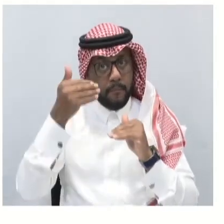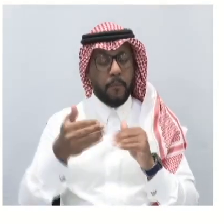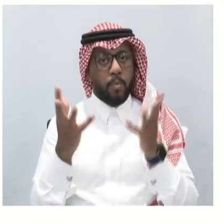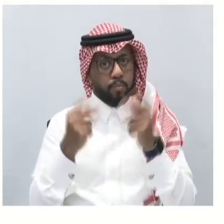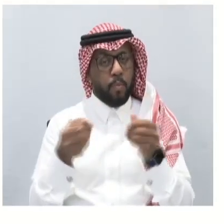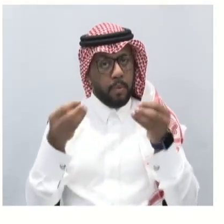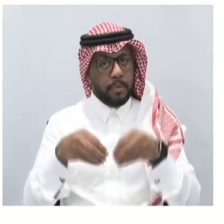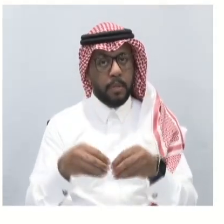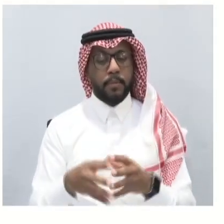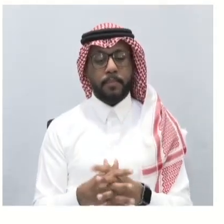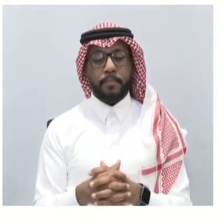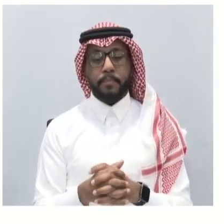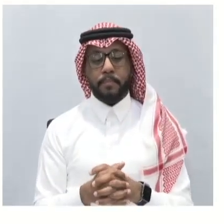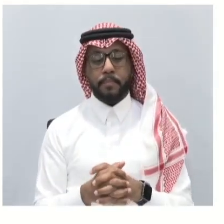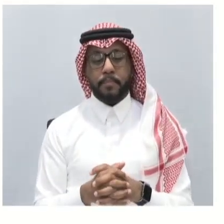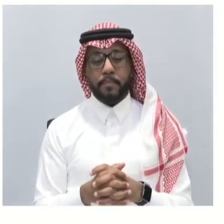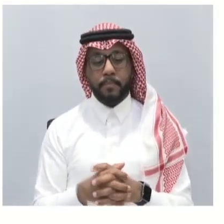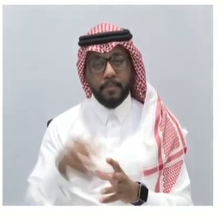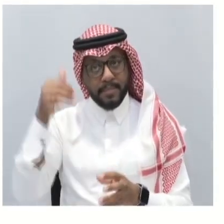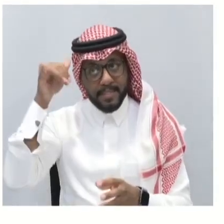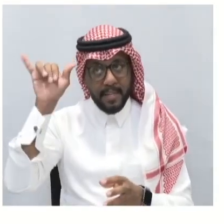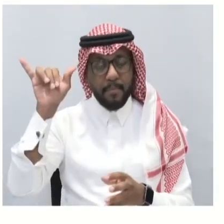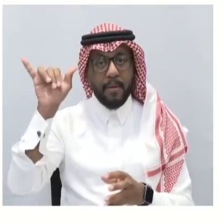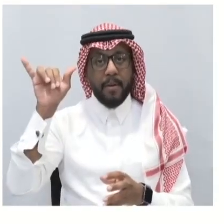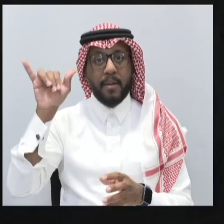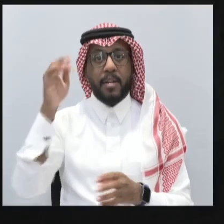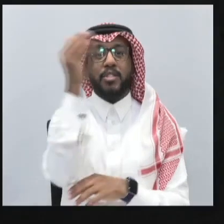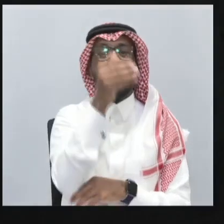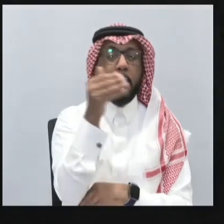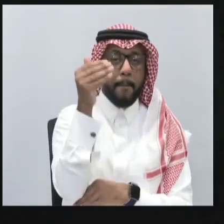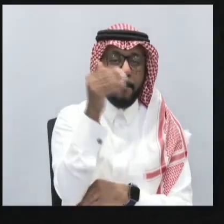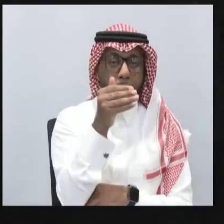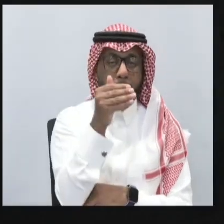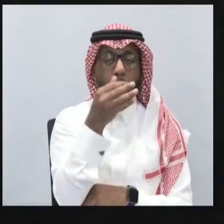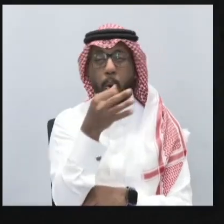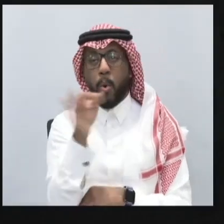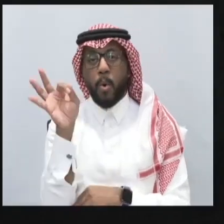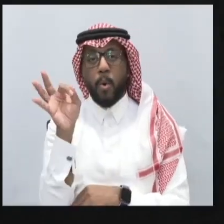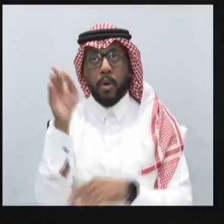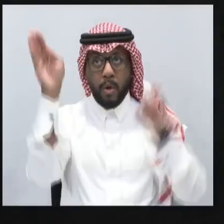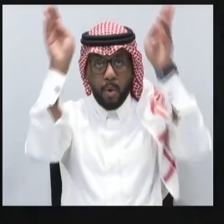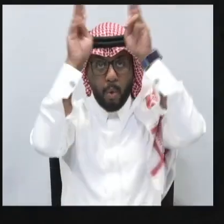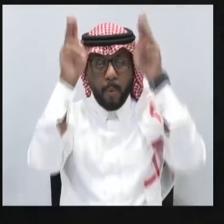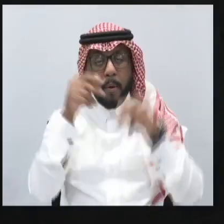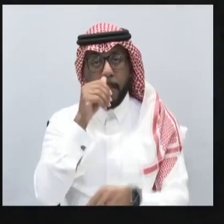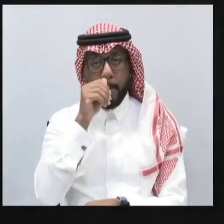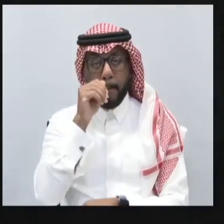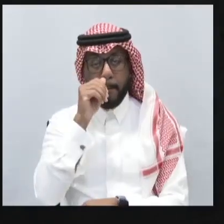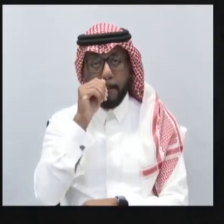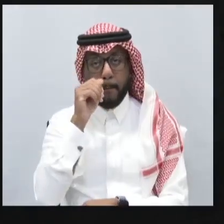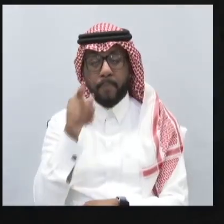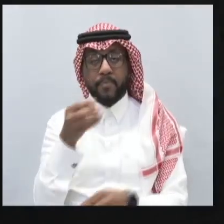حيوانات اخرى الابقار الجمل هذه الحمار الوحشي هذه